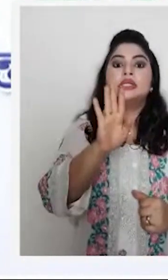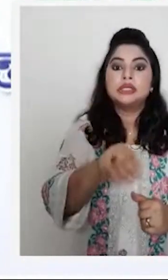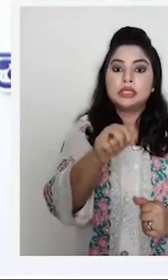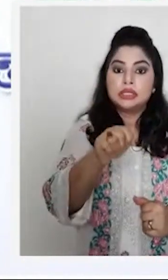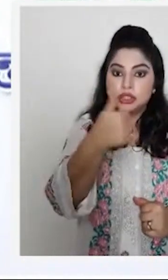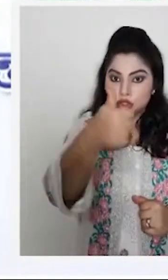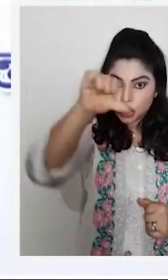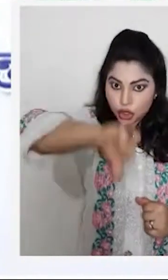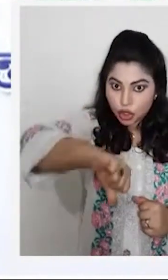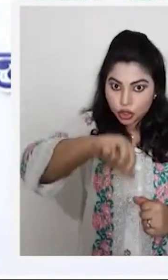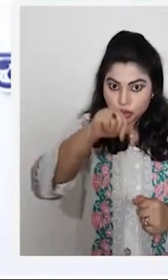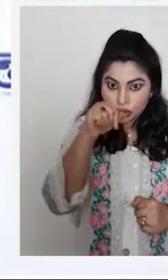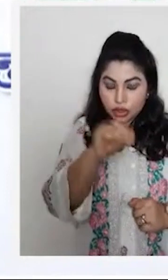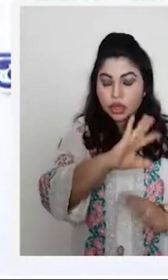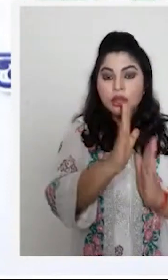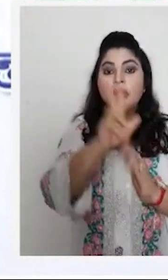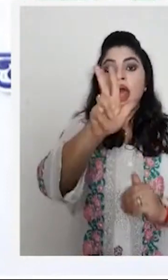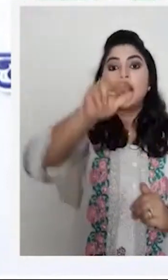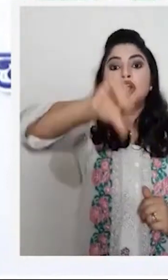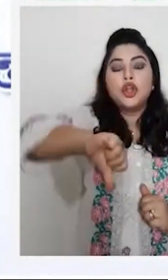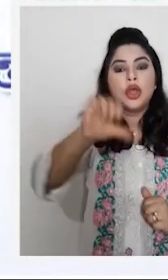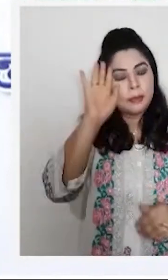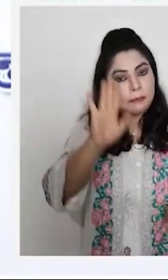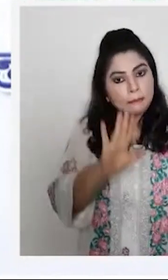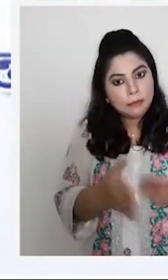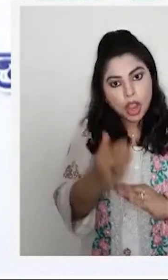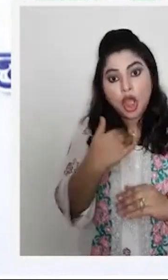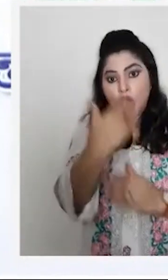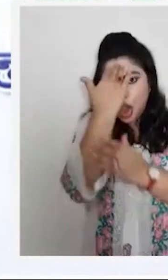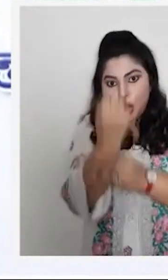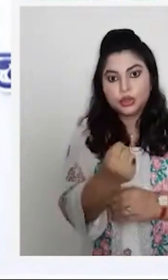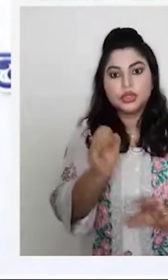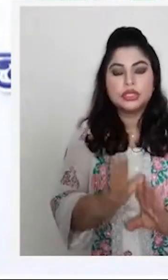মৃত্যুবরণ করেছেন 24 ঘন্টায় দক্ষিণ পূর্ব এশিয়ায় 2,089 জন, এ পর্যন্ত